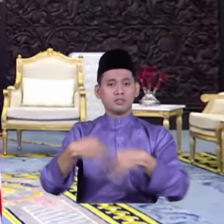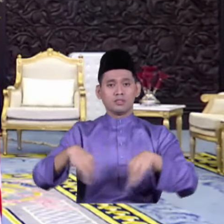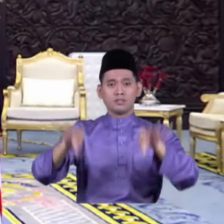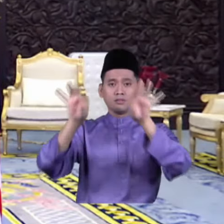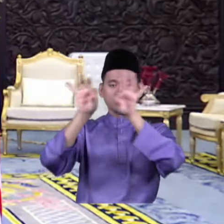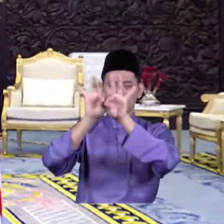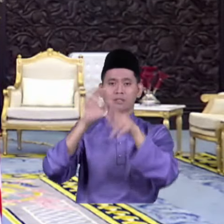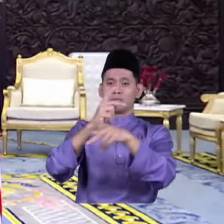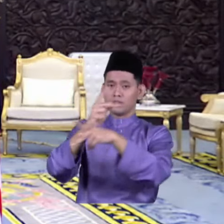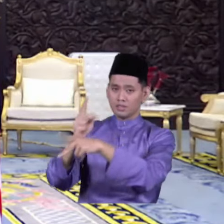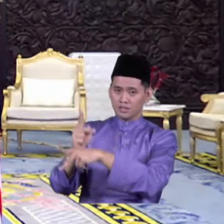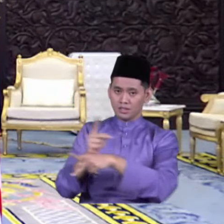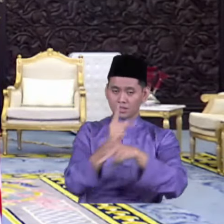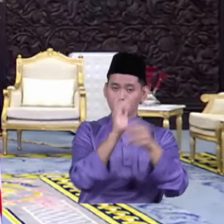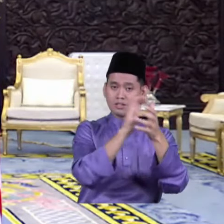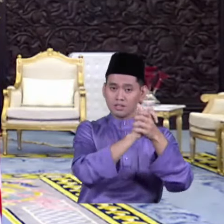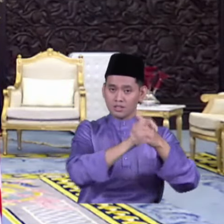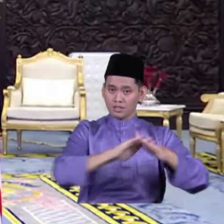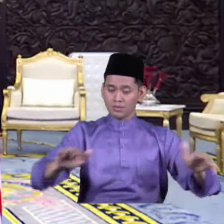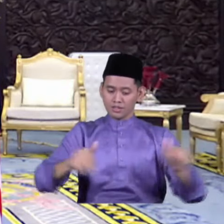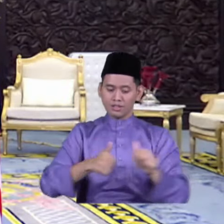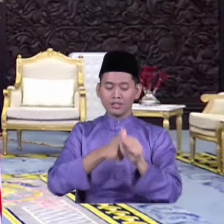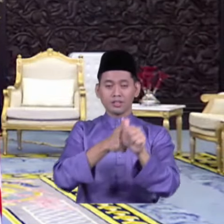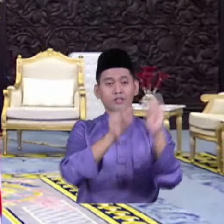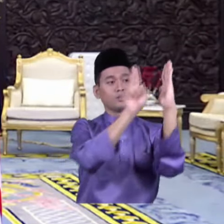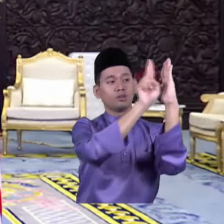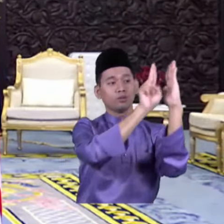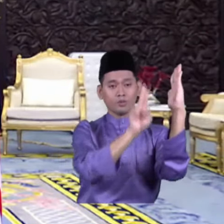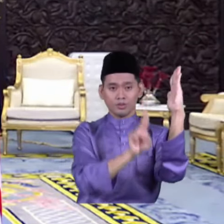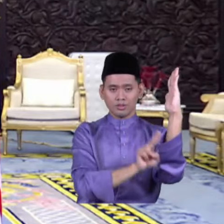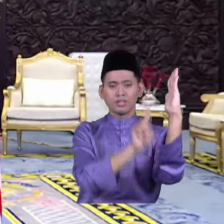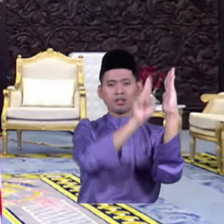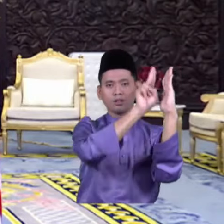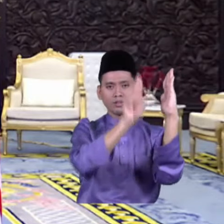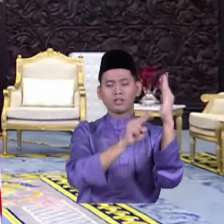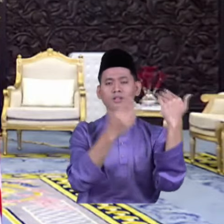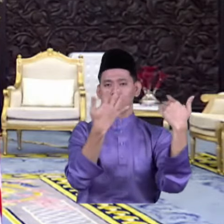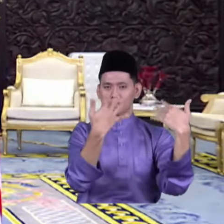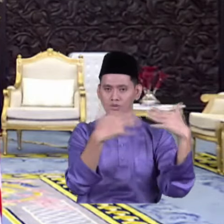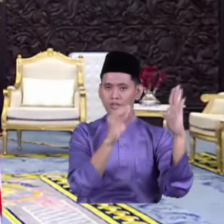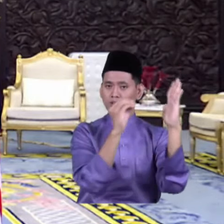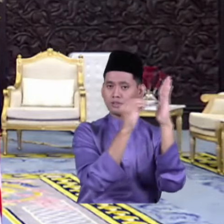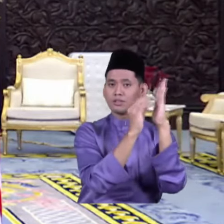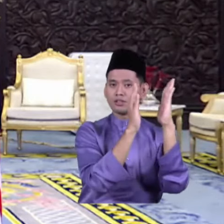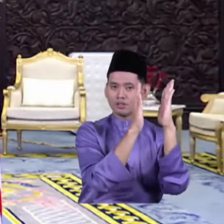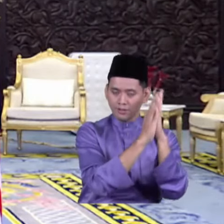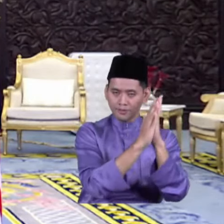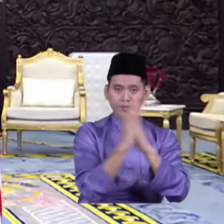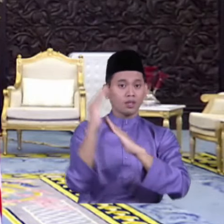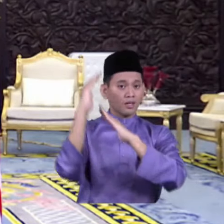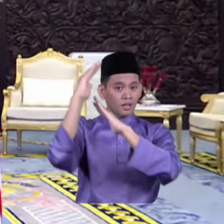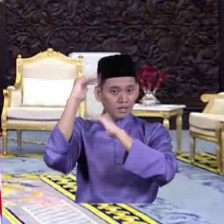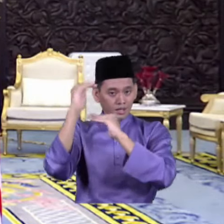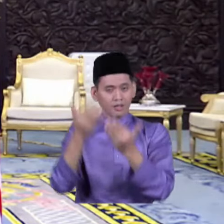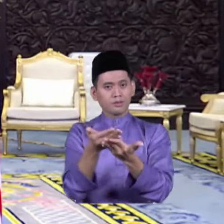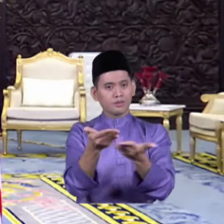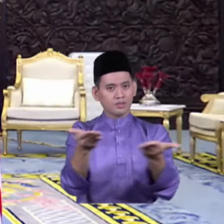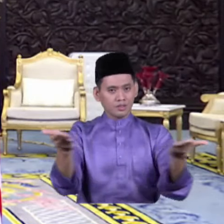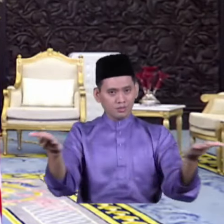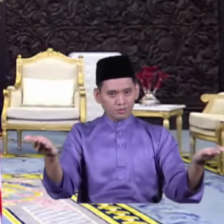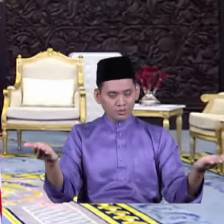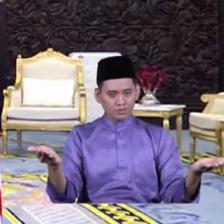keselamatan dan mematuhi undang-undang yang telah ditetapkan semoga tuhan-tuan